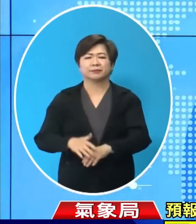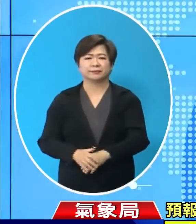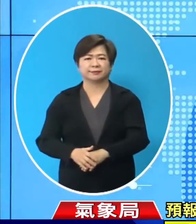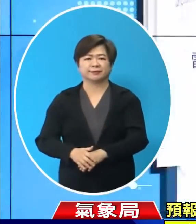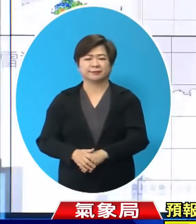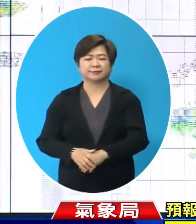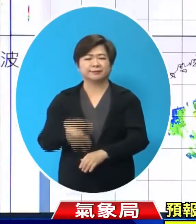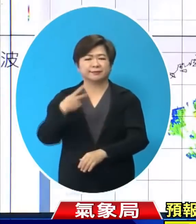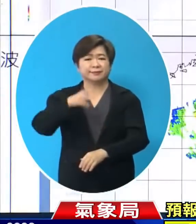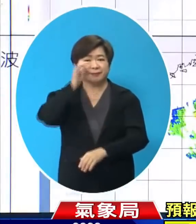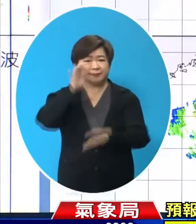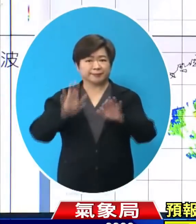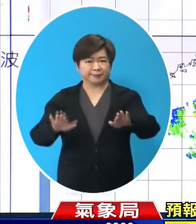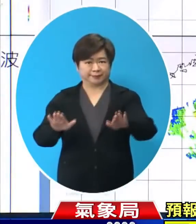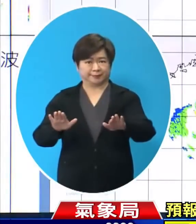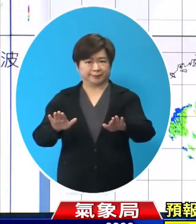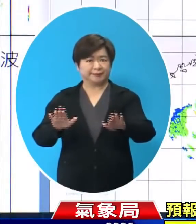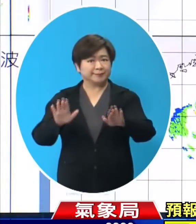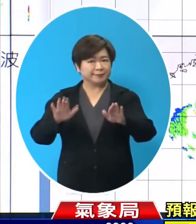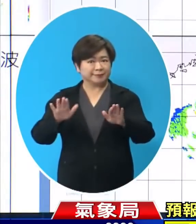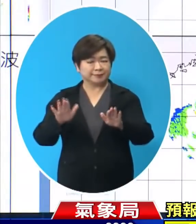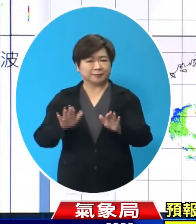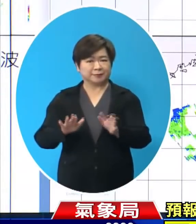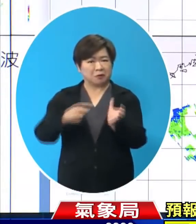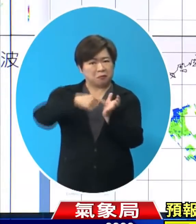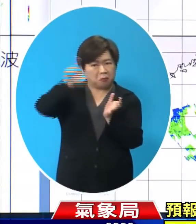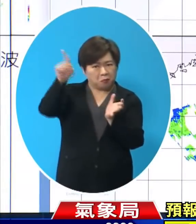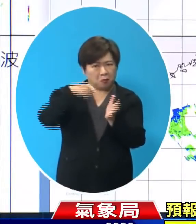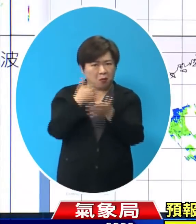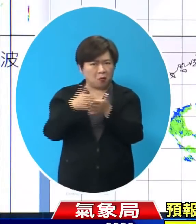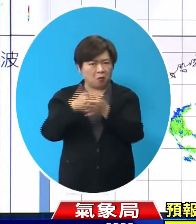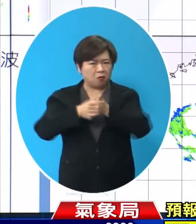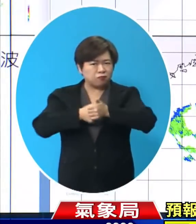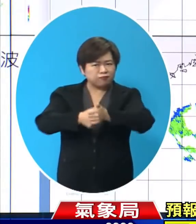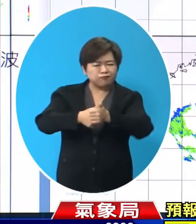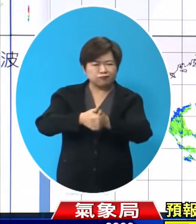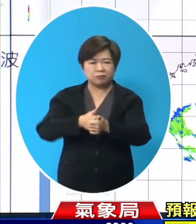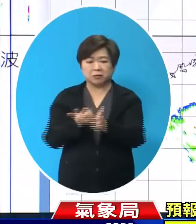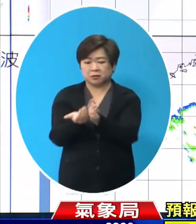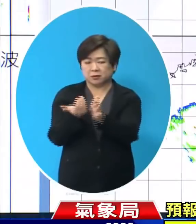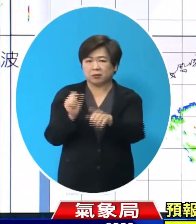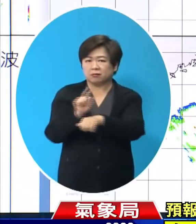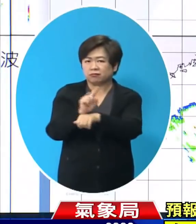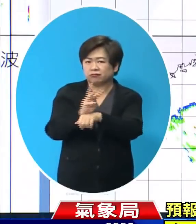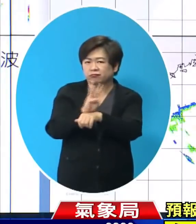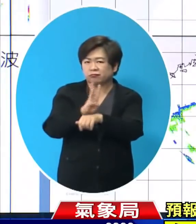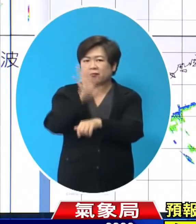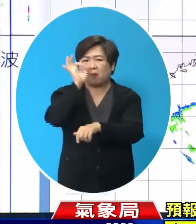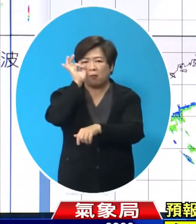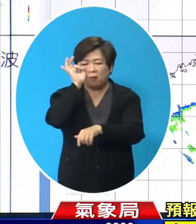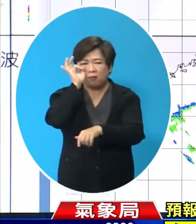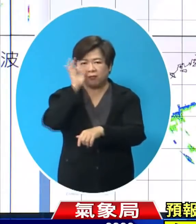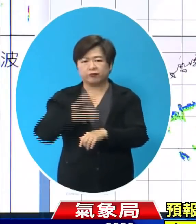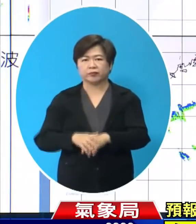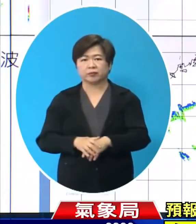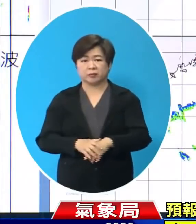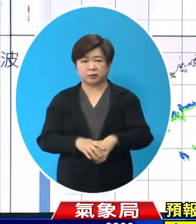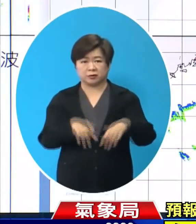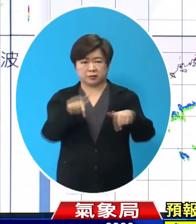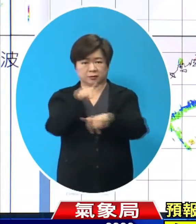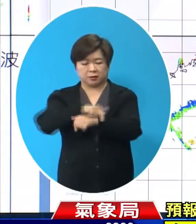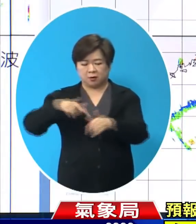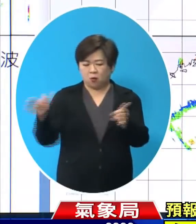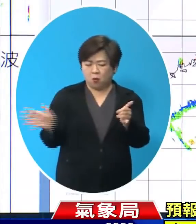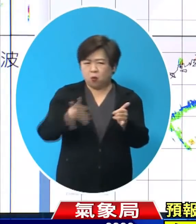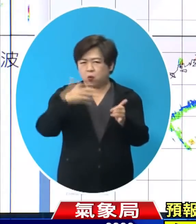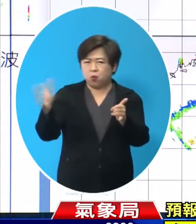从现况上面来看，这个是目前的雷达回波图，在过去几个小时，我们可以看到西南风持续的影